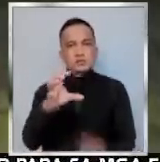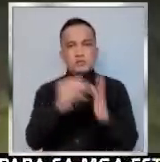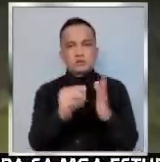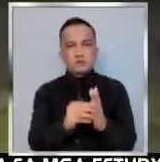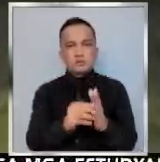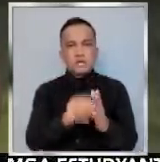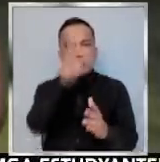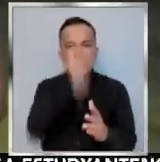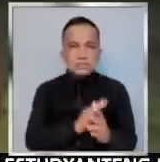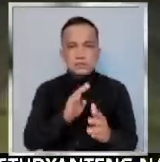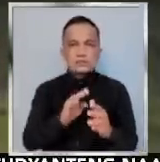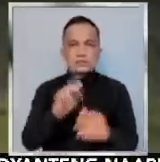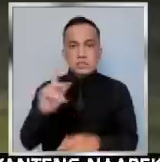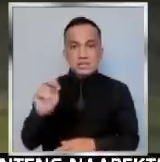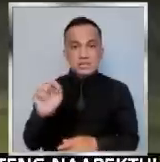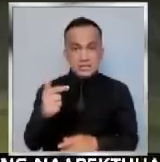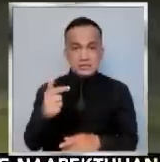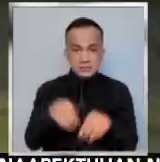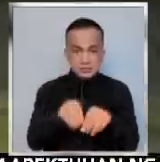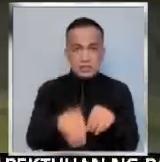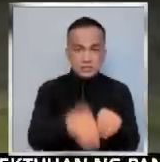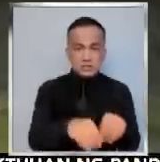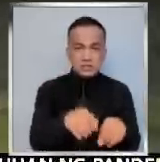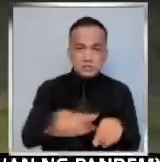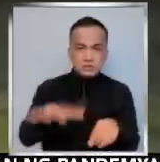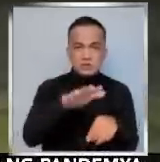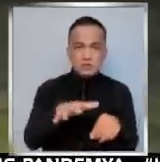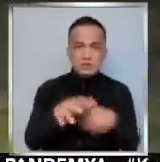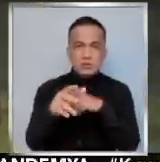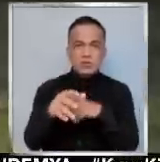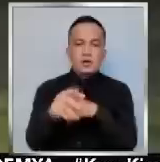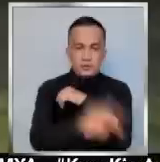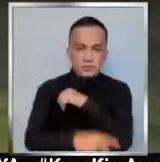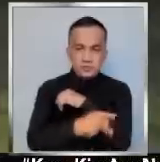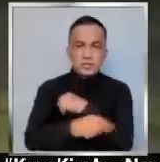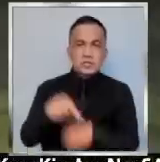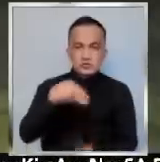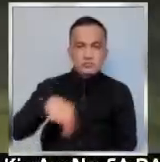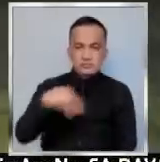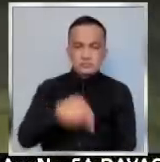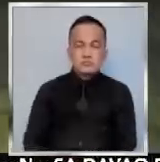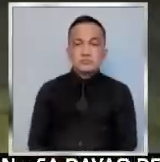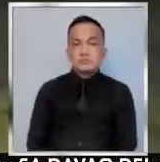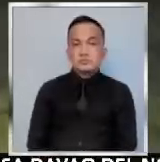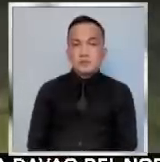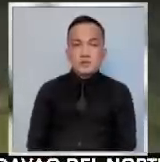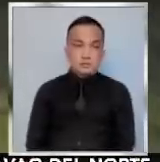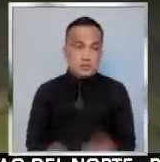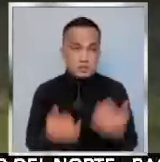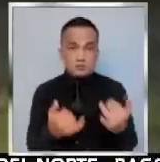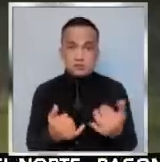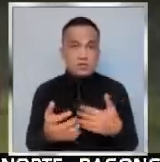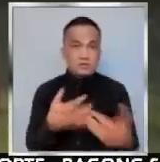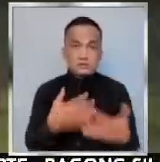Carding sa agrikultura dito sa buong lalawigan ng Quezon. Samantala, Vicky, anumang oras ay magsisimula na yung